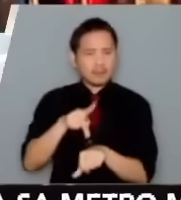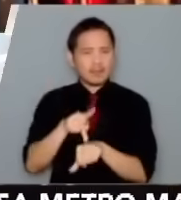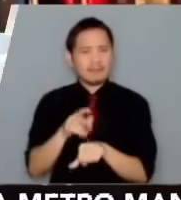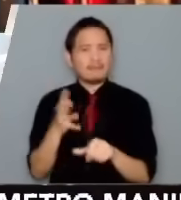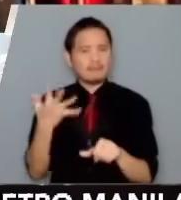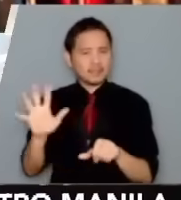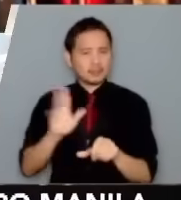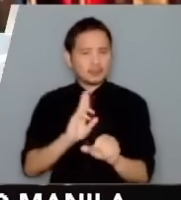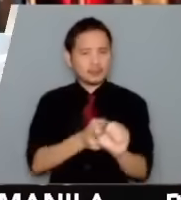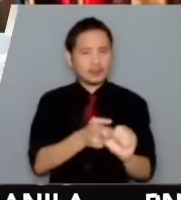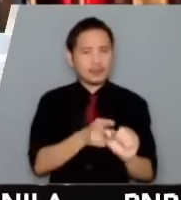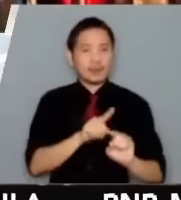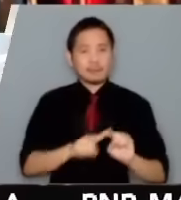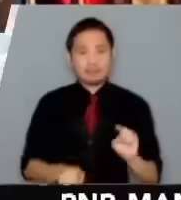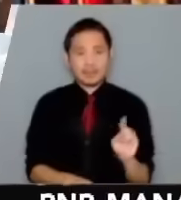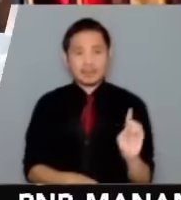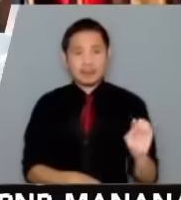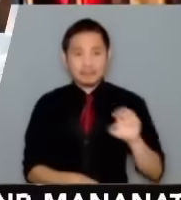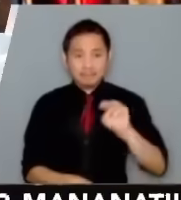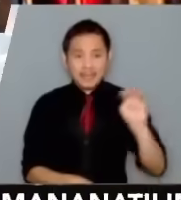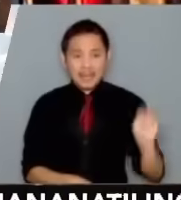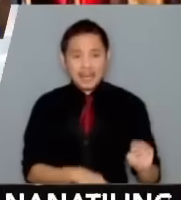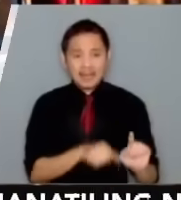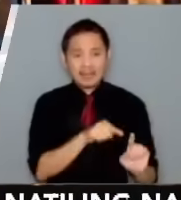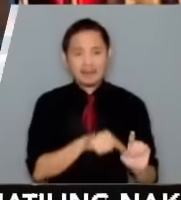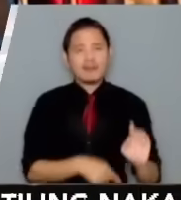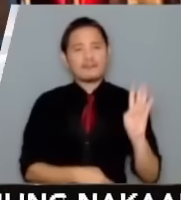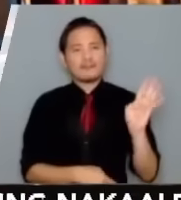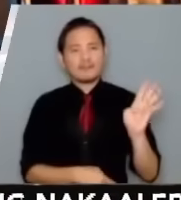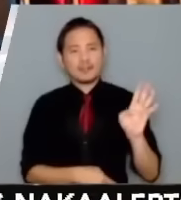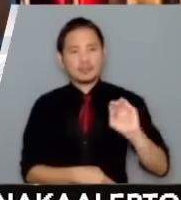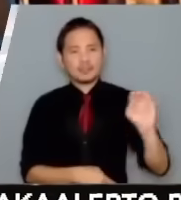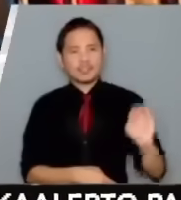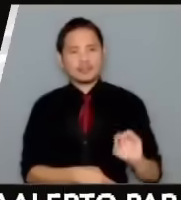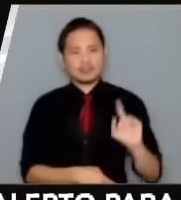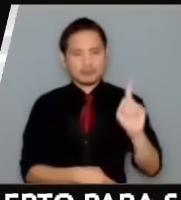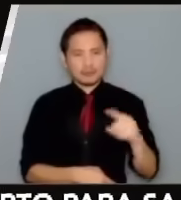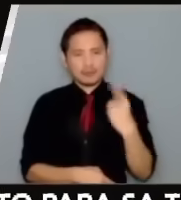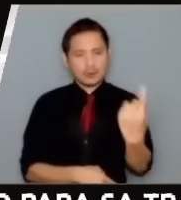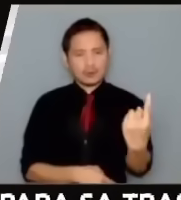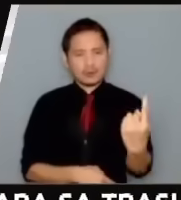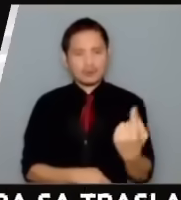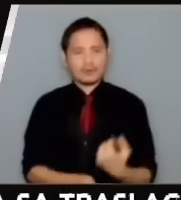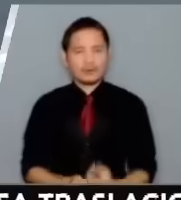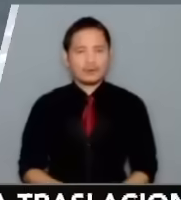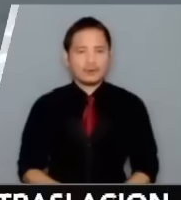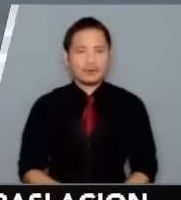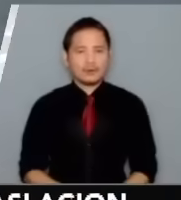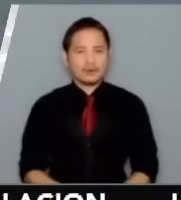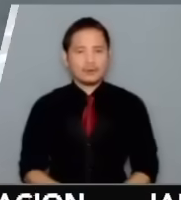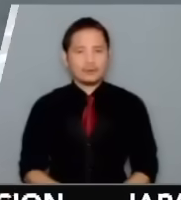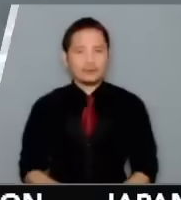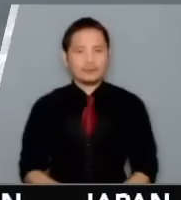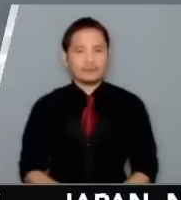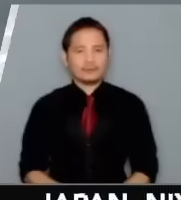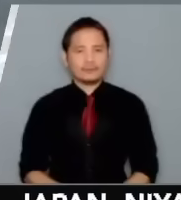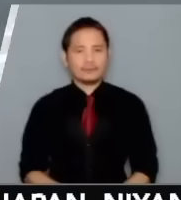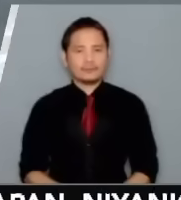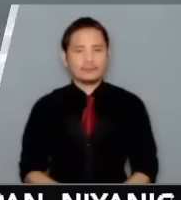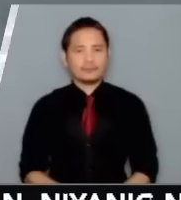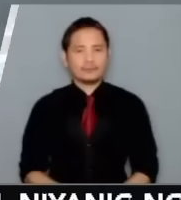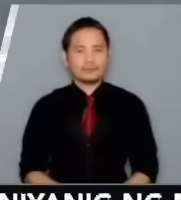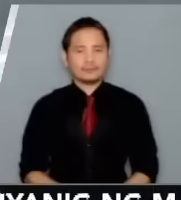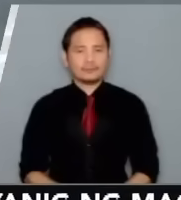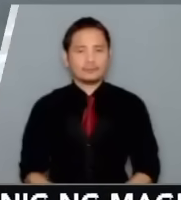Manila, nasa 40% pa lang. Iga, nasa